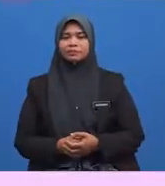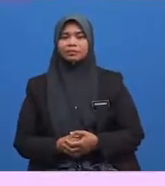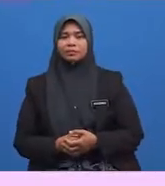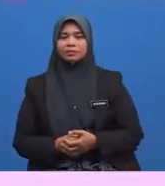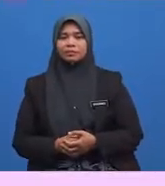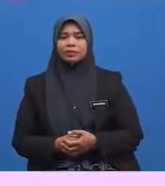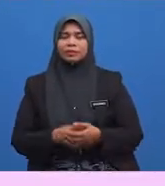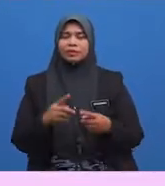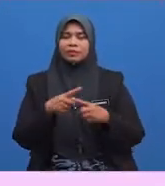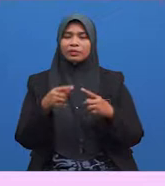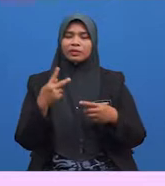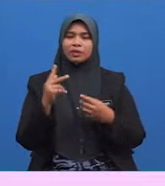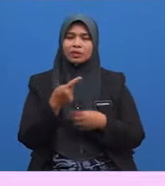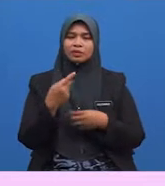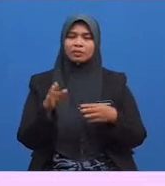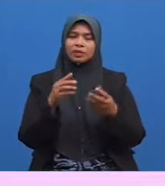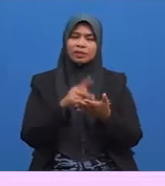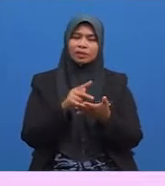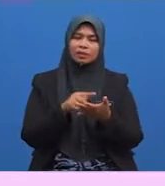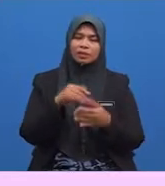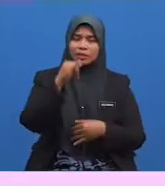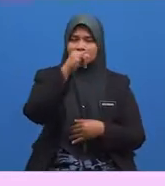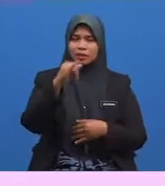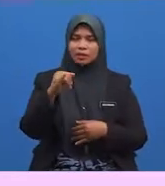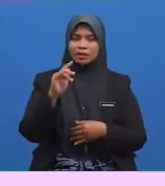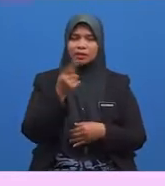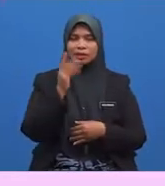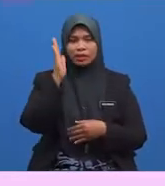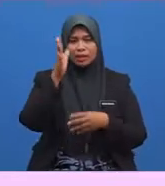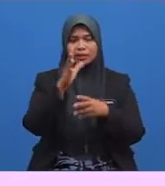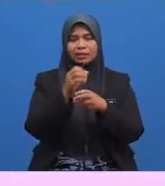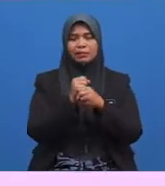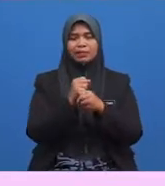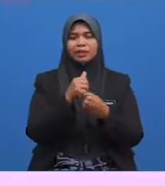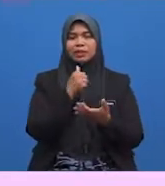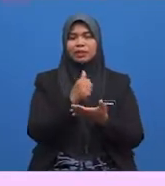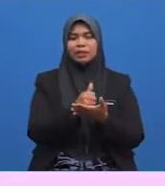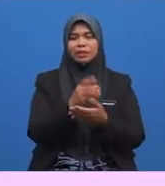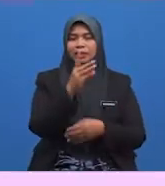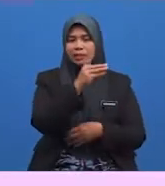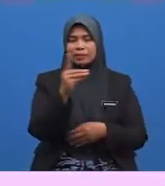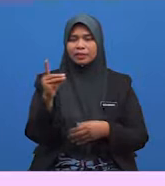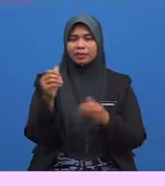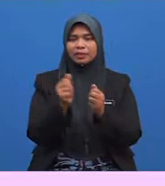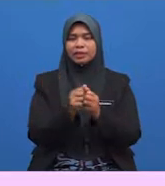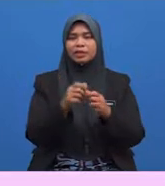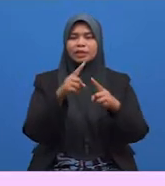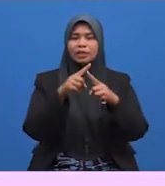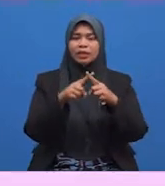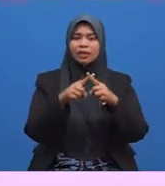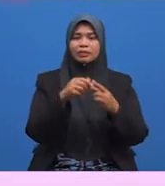Setelah kita menghitung jejari, kita boleh mendapatkan nilai diameter dengan mendarabkan